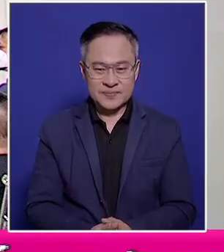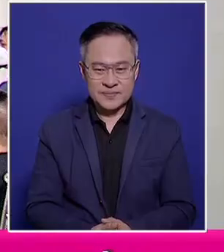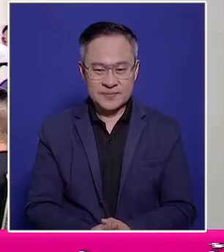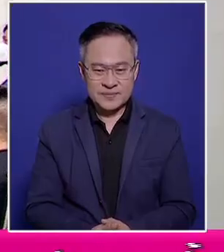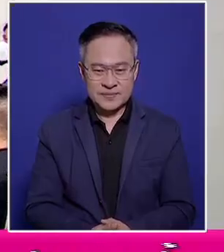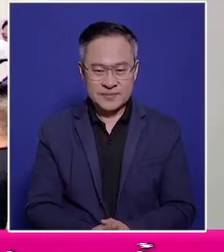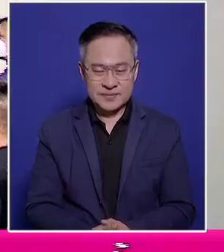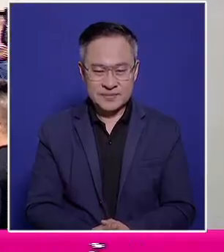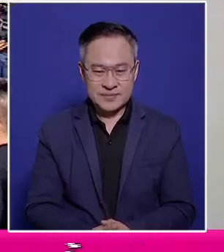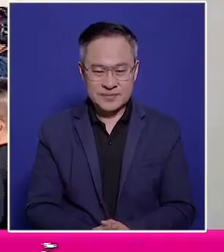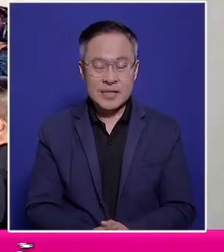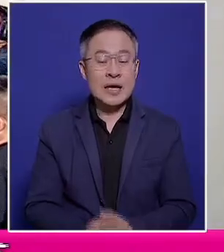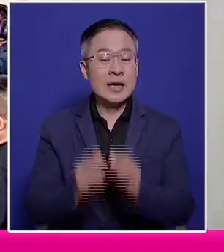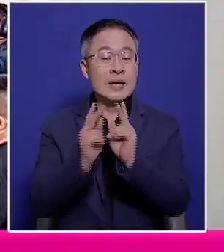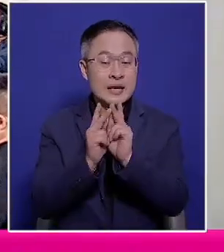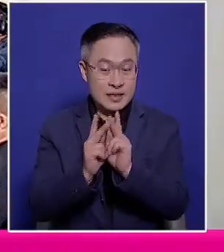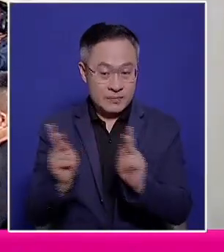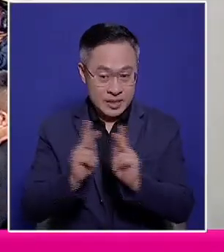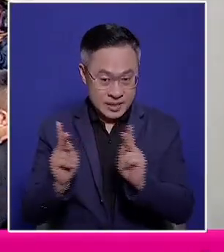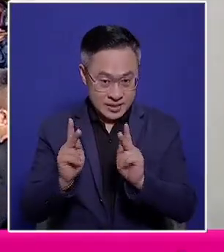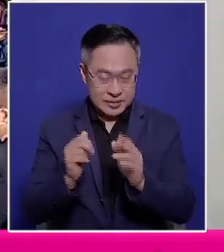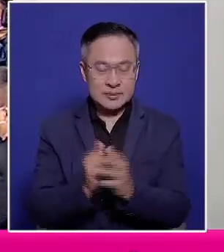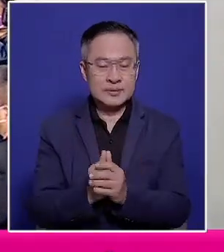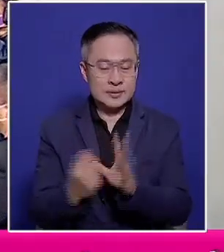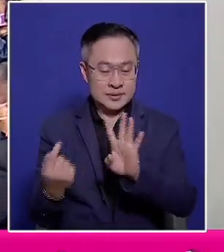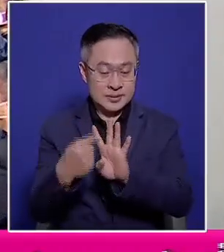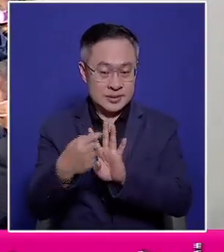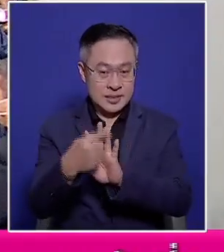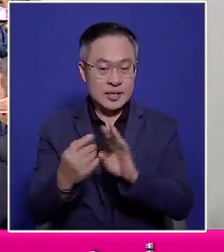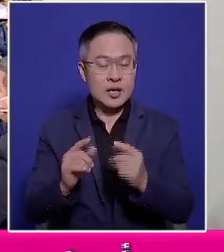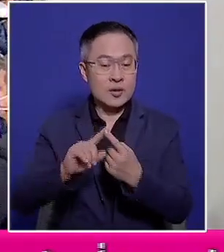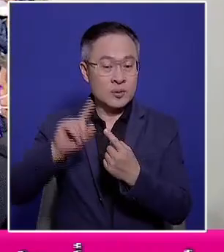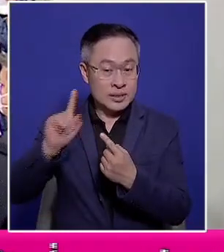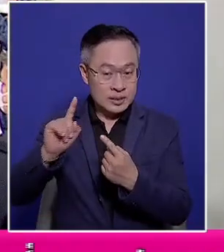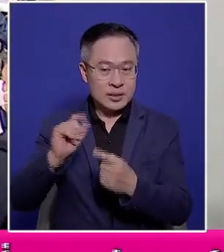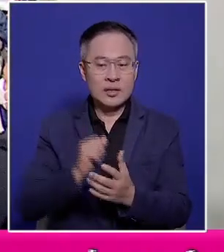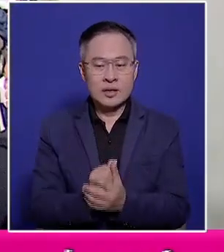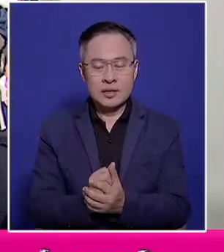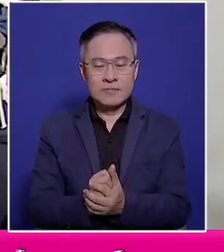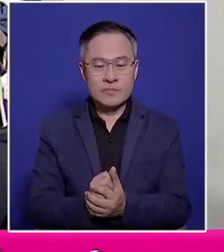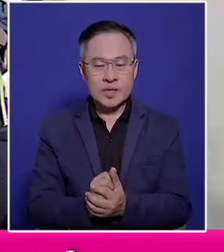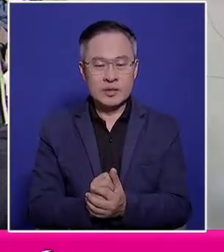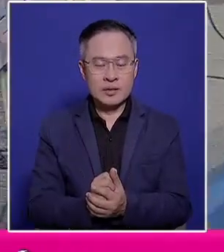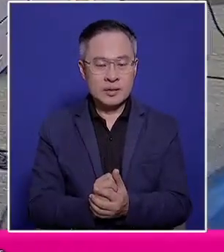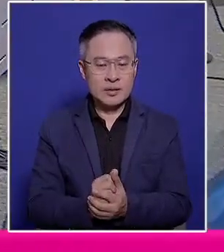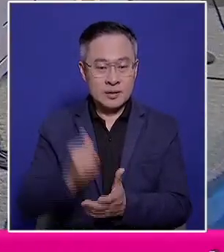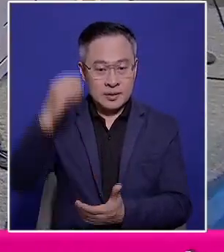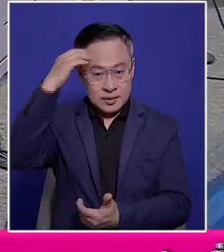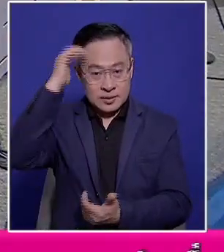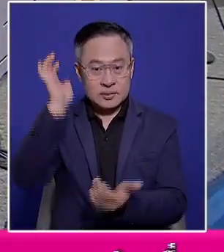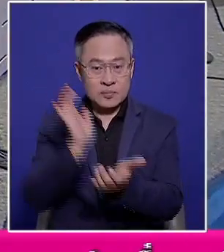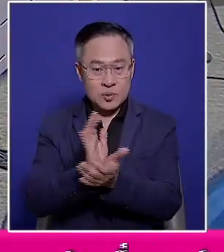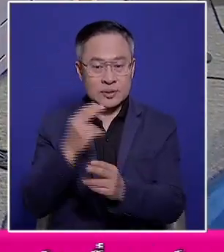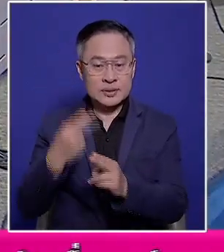เราขอเริ่มต้นแนะนำคณะกรรมการทั้ง4ท่านกันเลยนะคะเริ่มจากท่านแรกค่ะพลตำรวจเอกมน